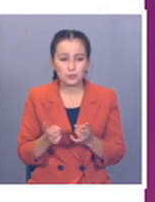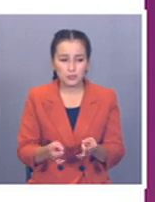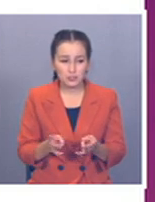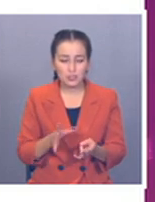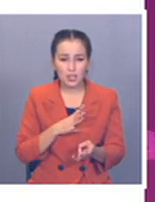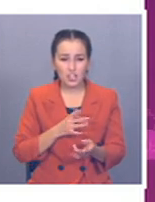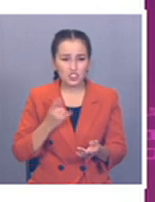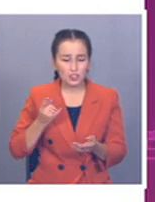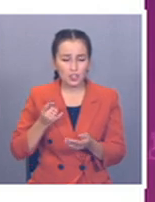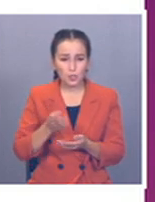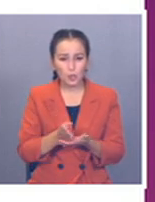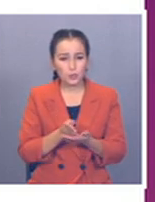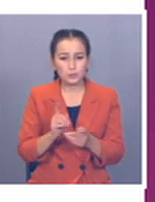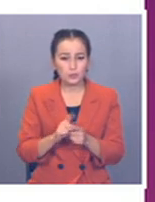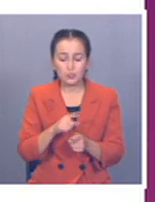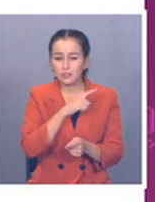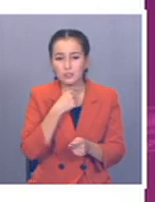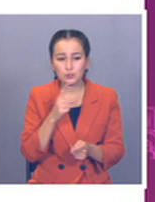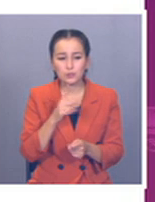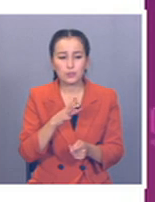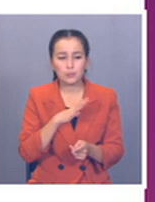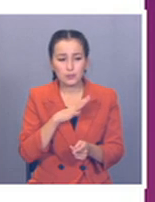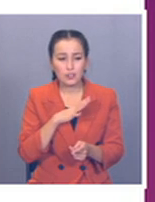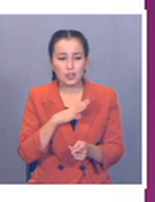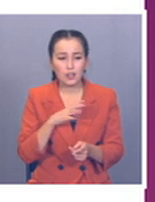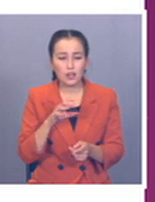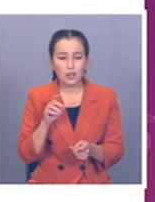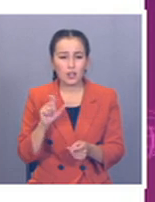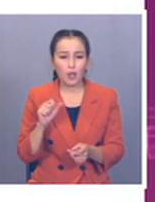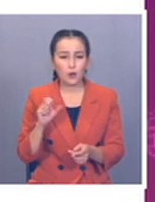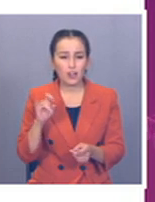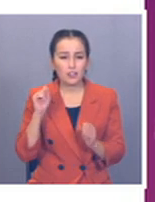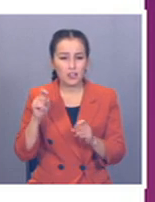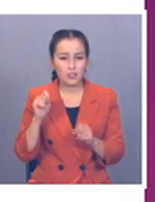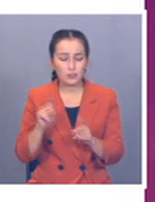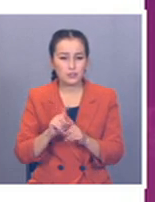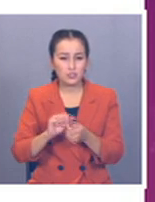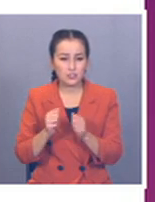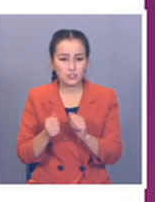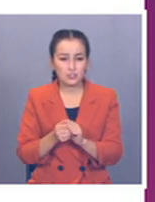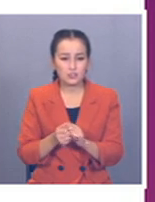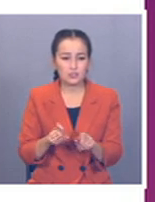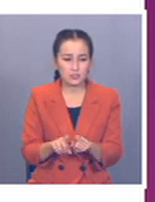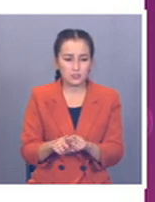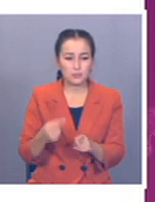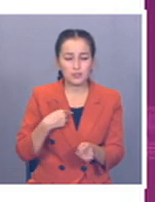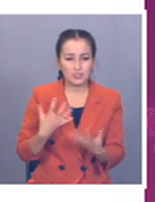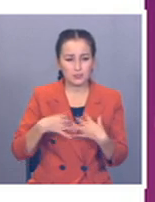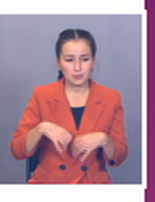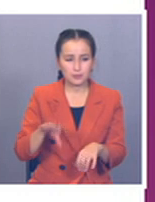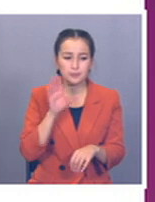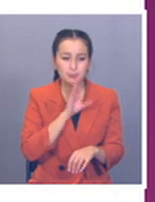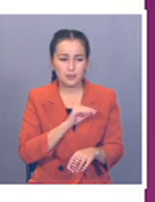кесілгенше сырайтпайтын кісі мына гауһартастай жарып мен алады дегені еді. Ол тастың